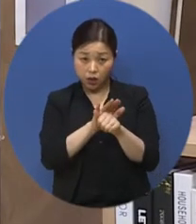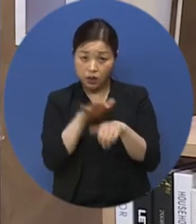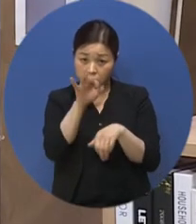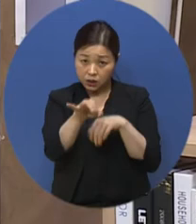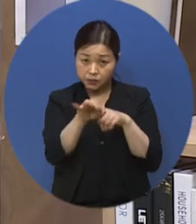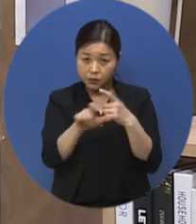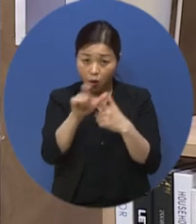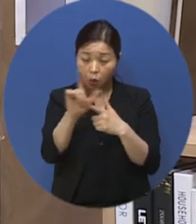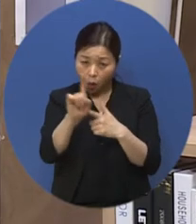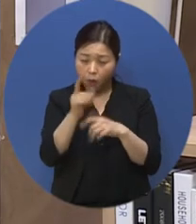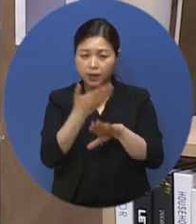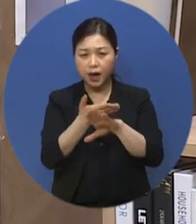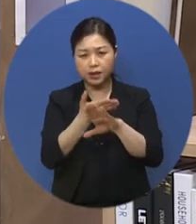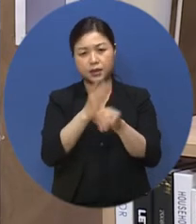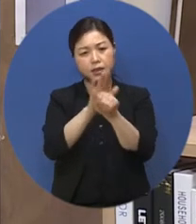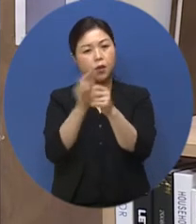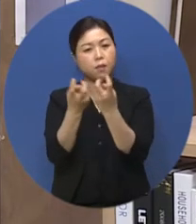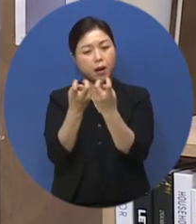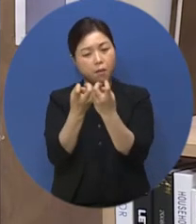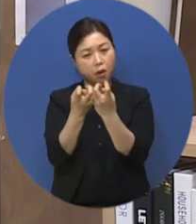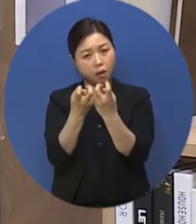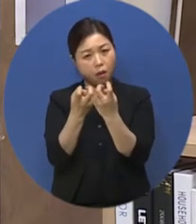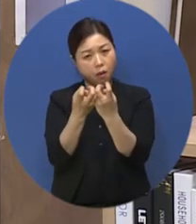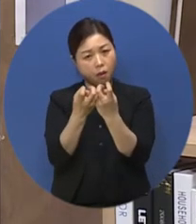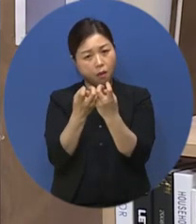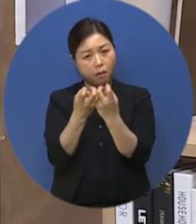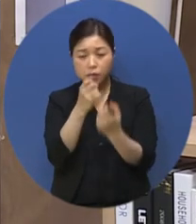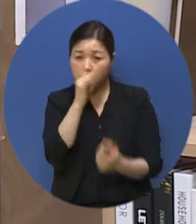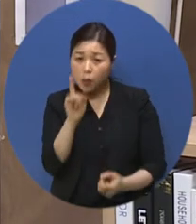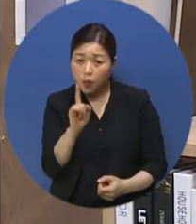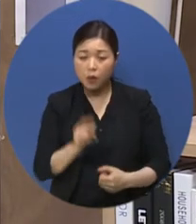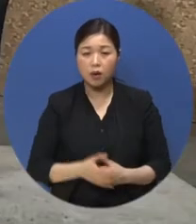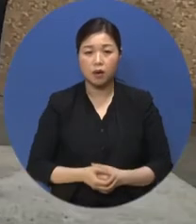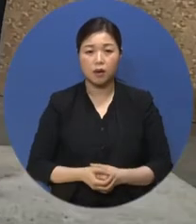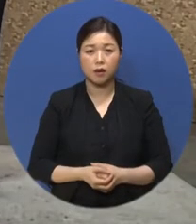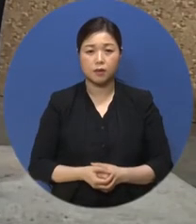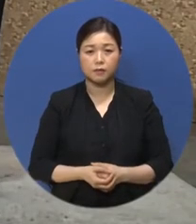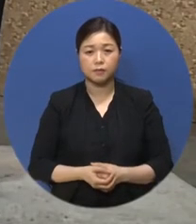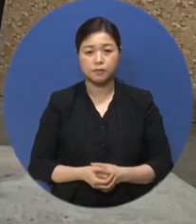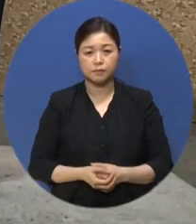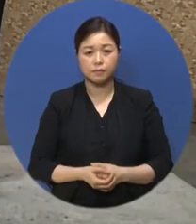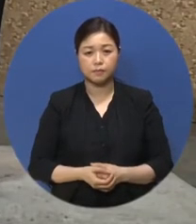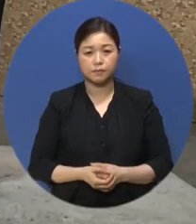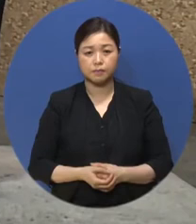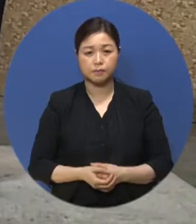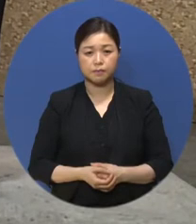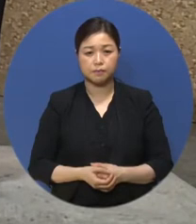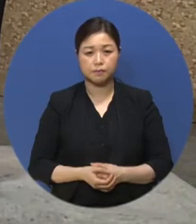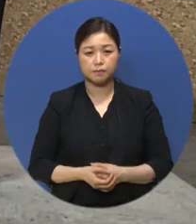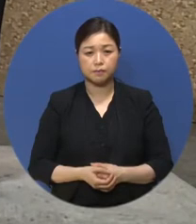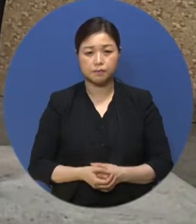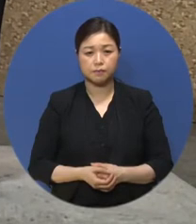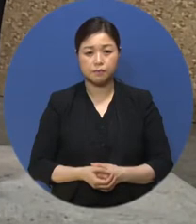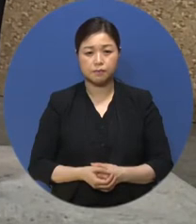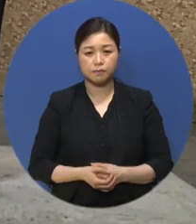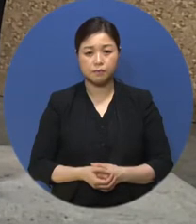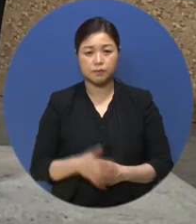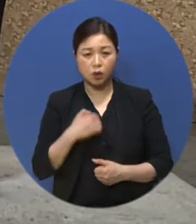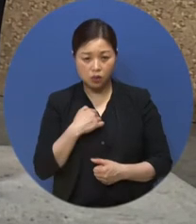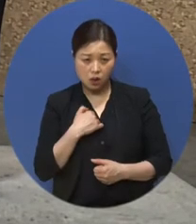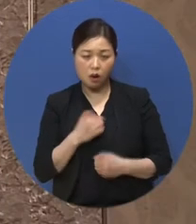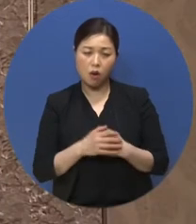지원금뿐만이 아니라 또 다른 뭐 지원책은 없을까요? 지금 제가 우리 저희는 네. 지금